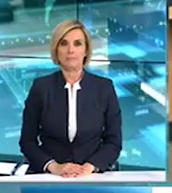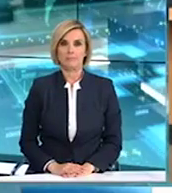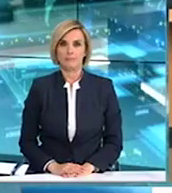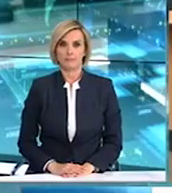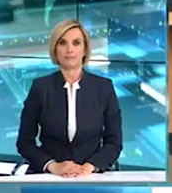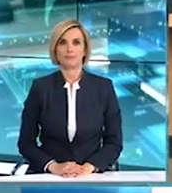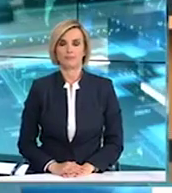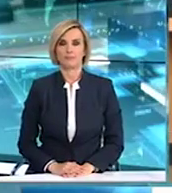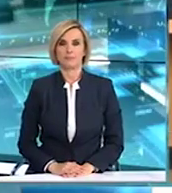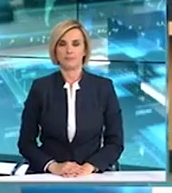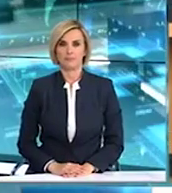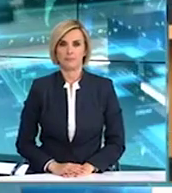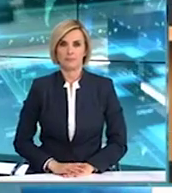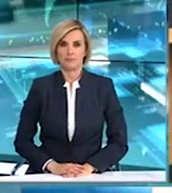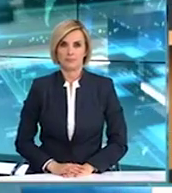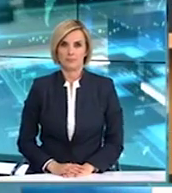Καλησπέρα σας.